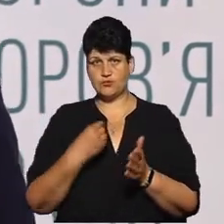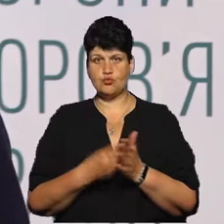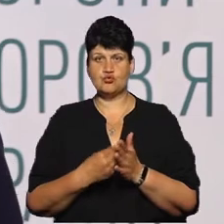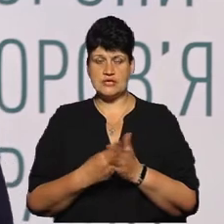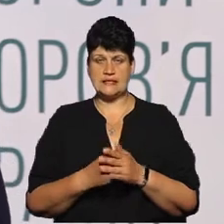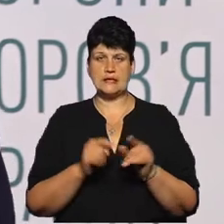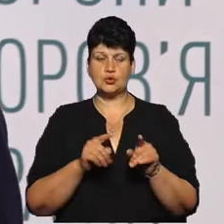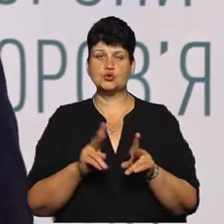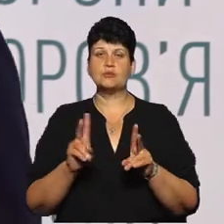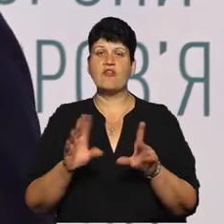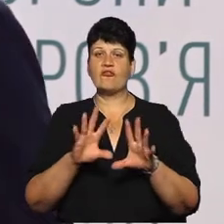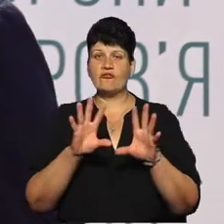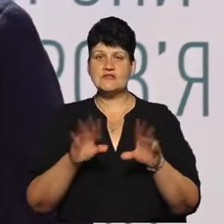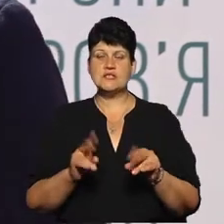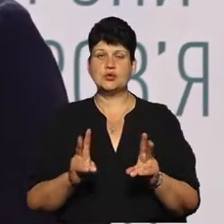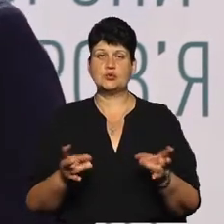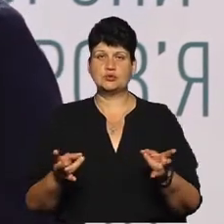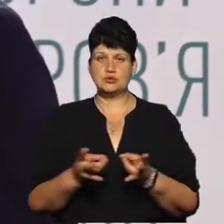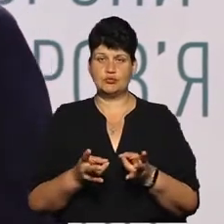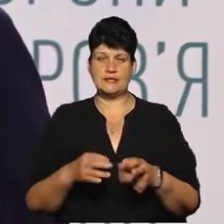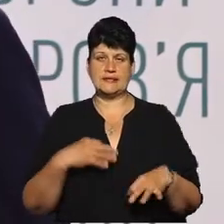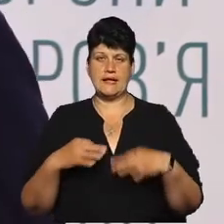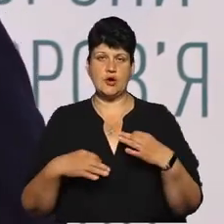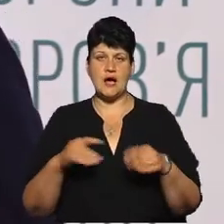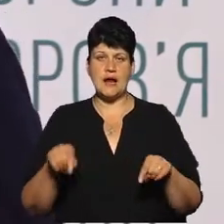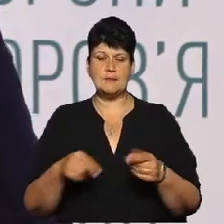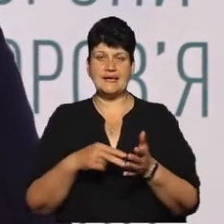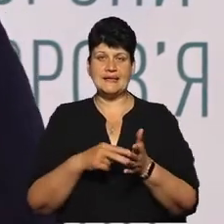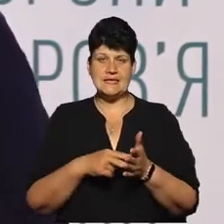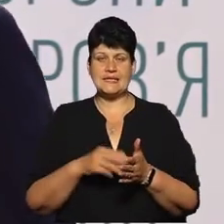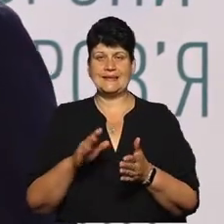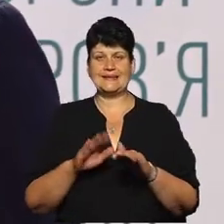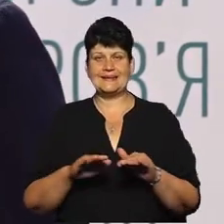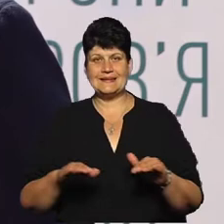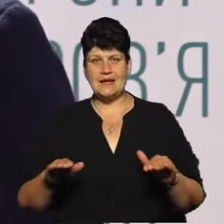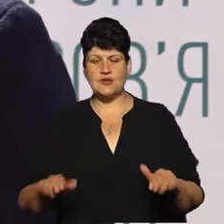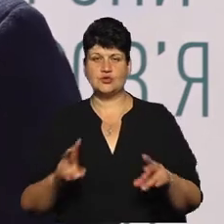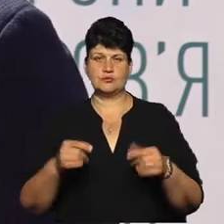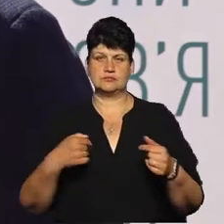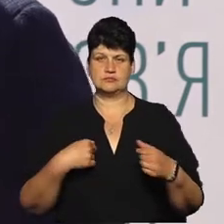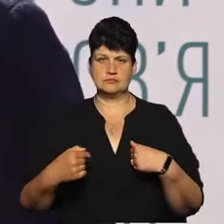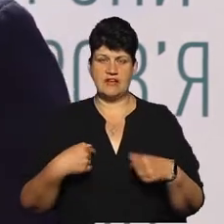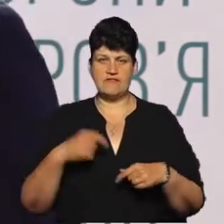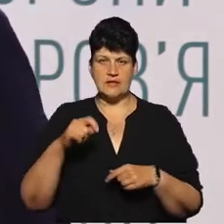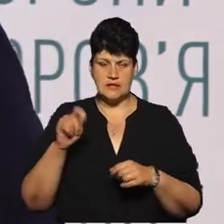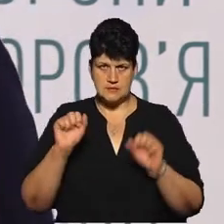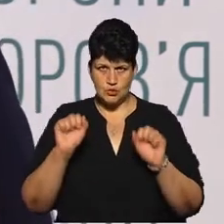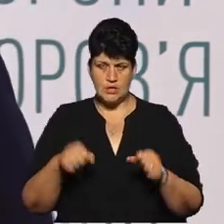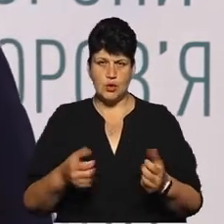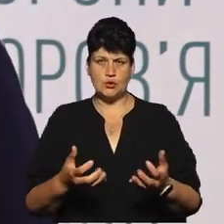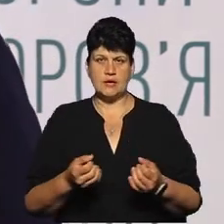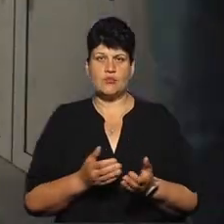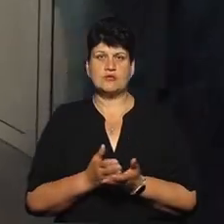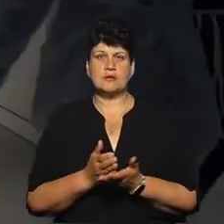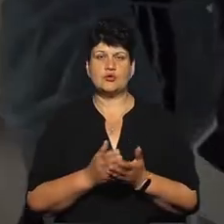потребує нейрореабілітації, зокрема там дитячої, і хто постраждав від війни, могли отримувати ці послуги на території